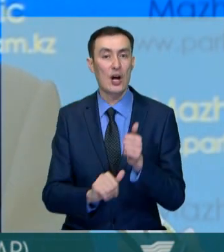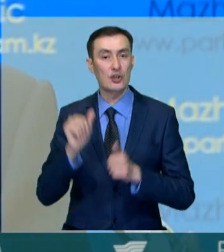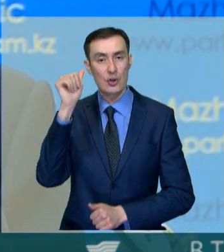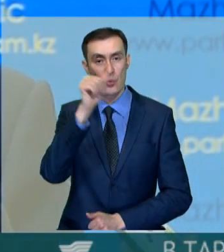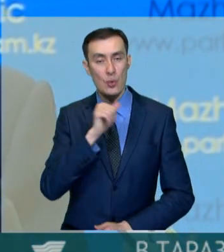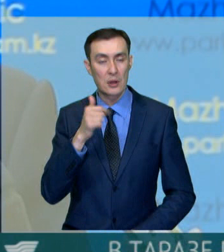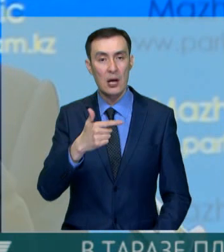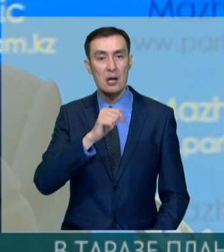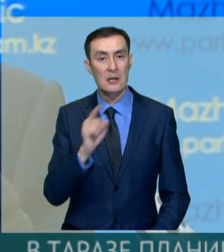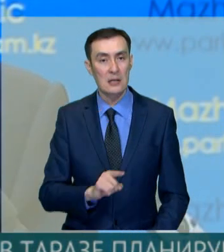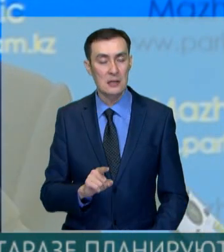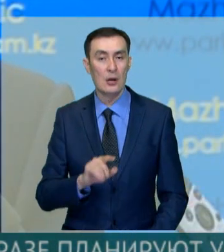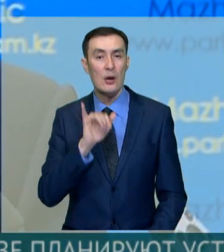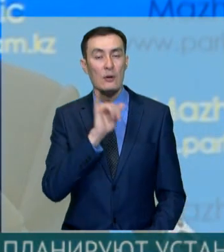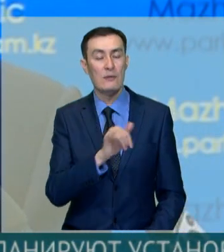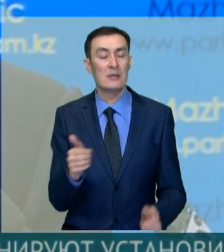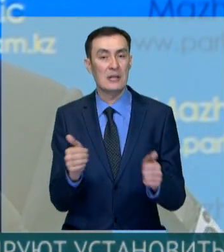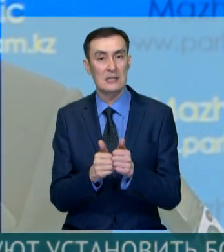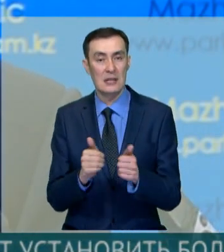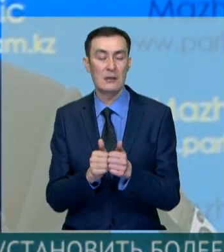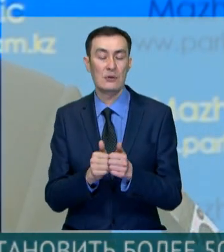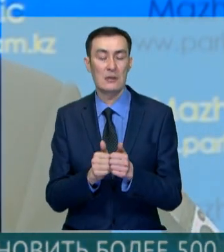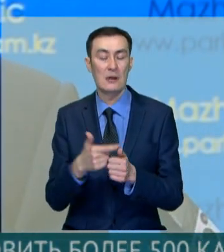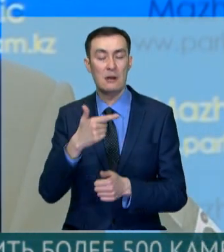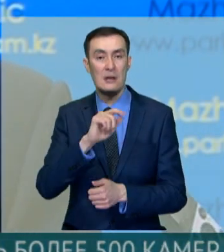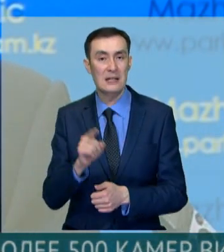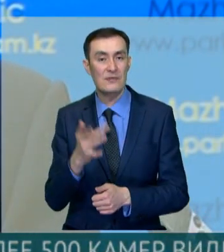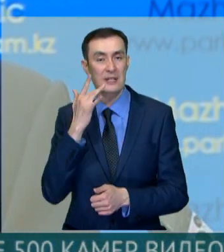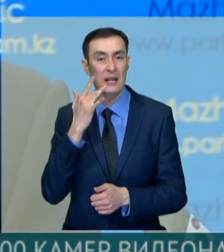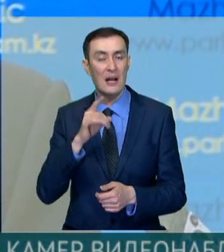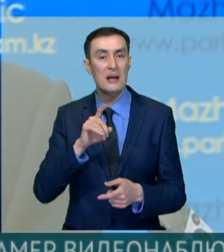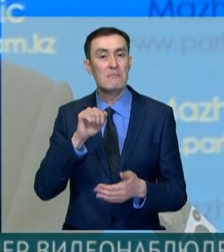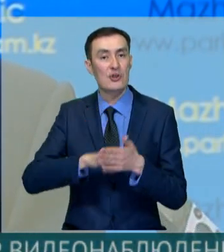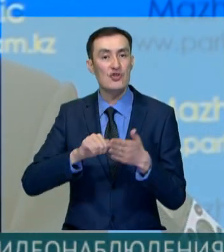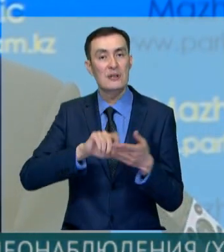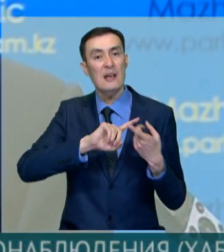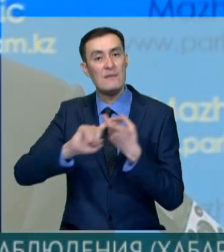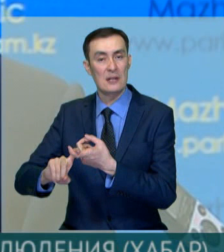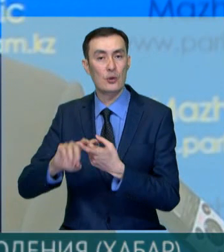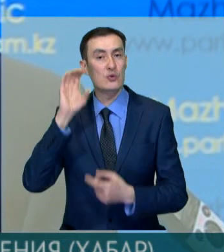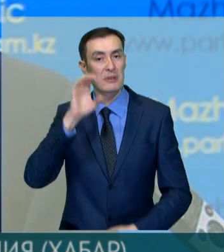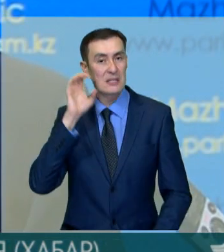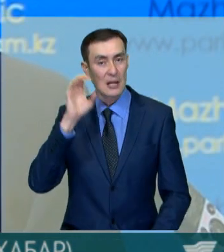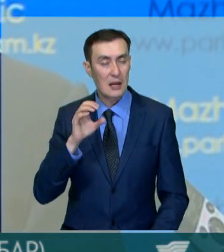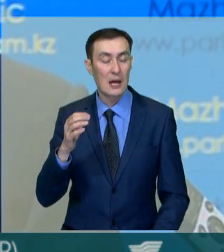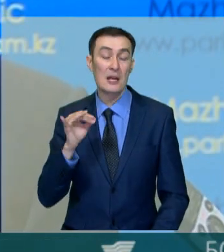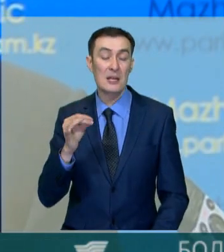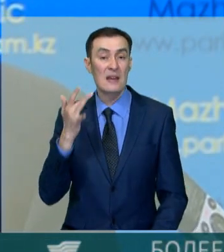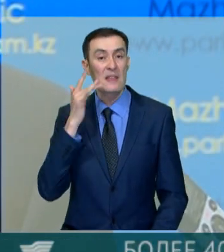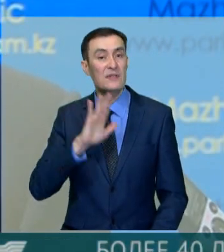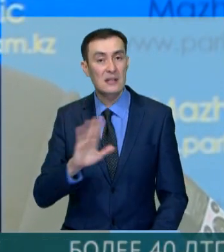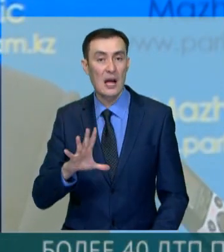газ значит, юг страны по газоснабжению зависел от узбекской стороны. К сожалению, не